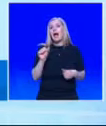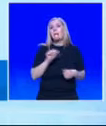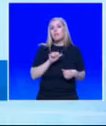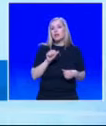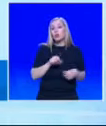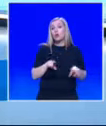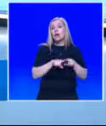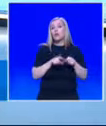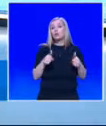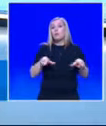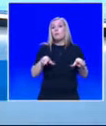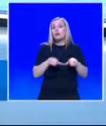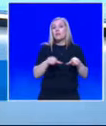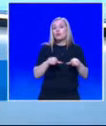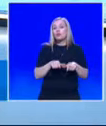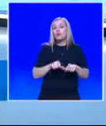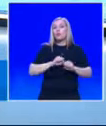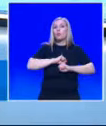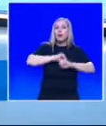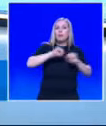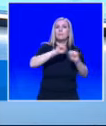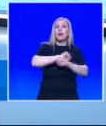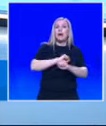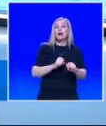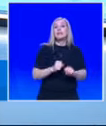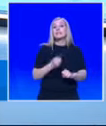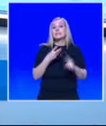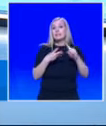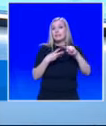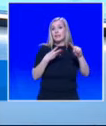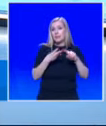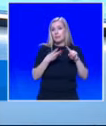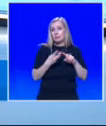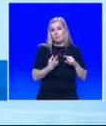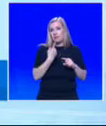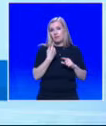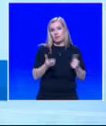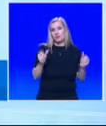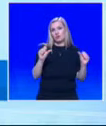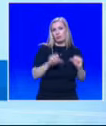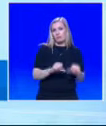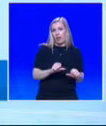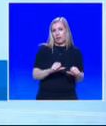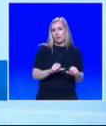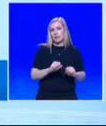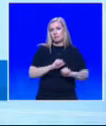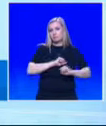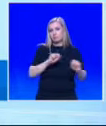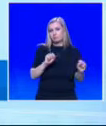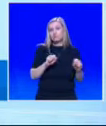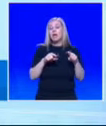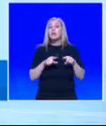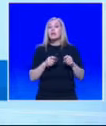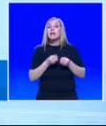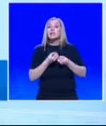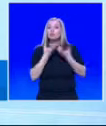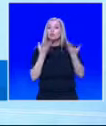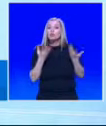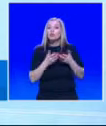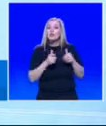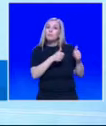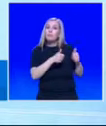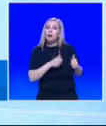Както мавзолея го рушиха три пъти, защото от първия път се провалиха, спомняте си. Така се случва и с паметника за Съветската